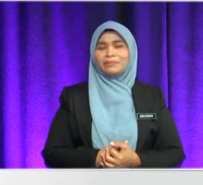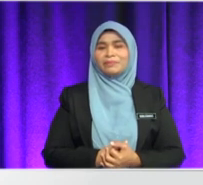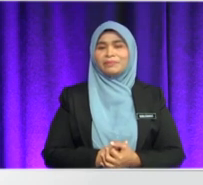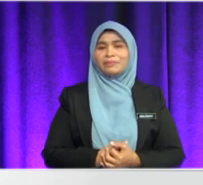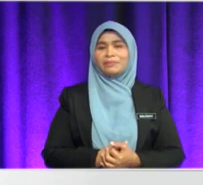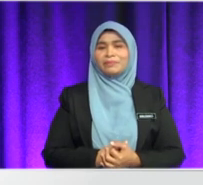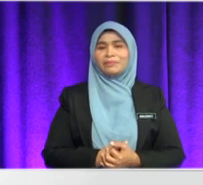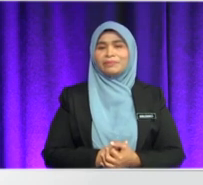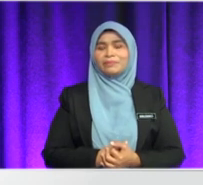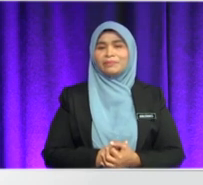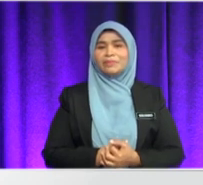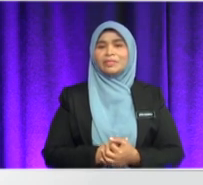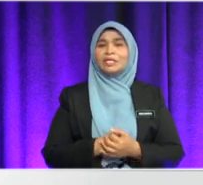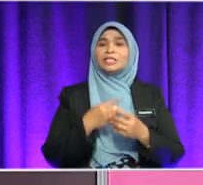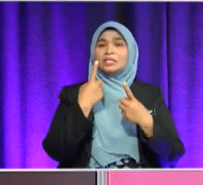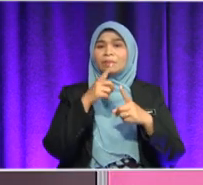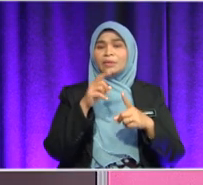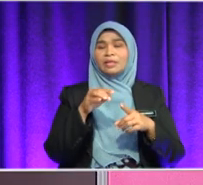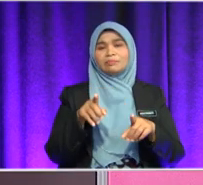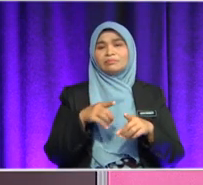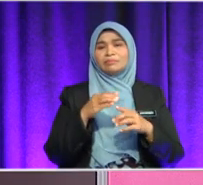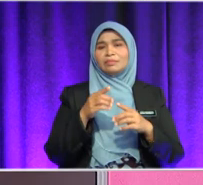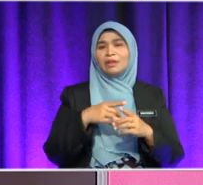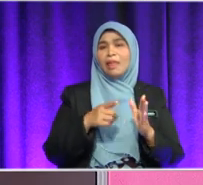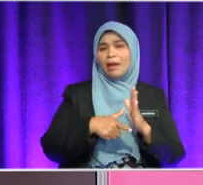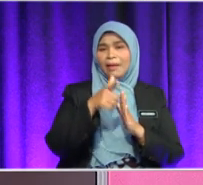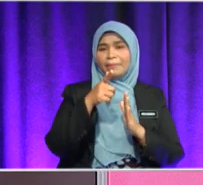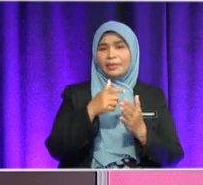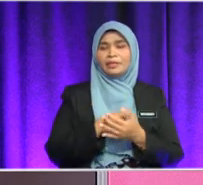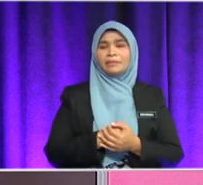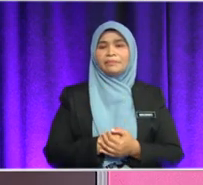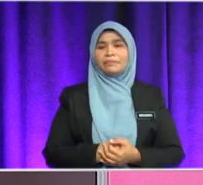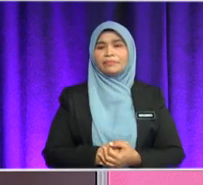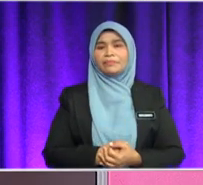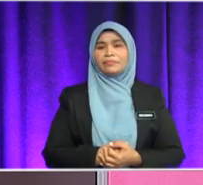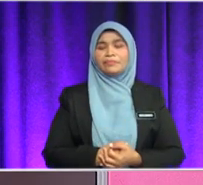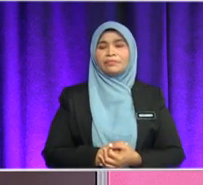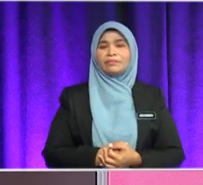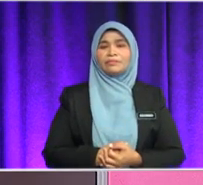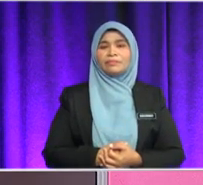jawaban itu tidak sama Maksudnya satu isi satu dan isi dua tuh lain berlain